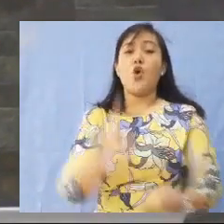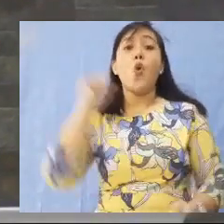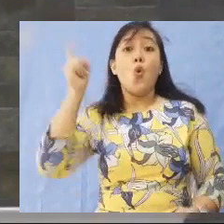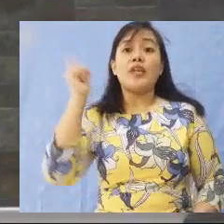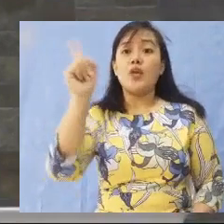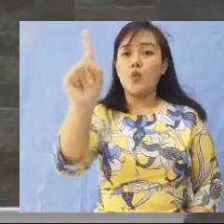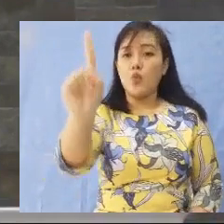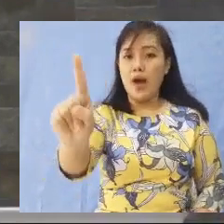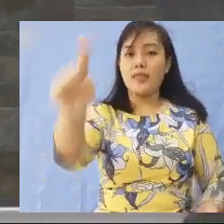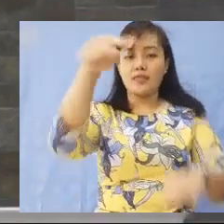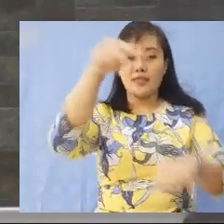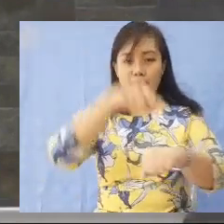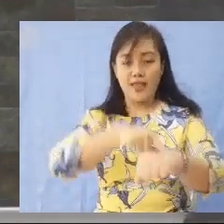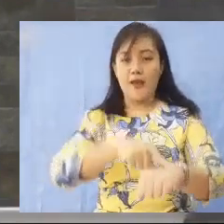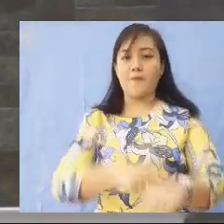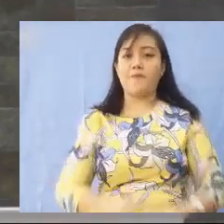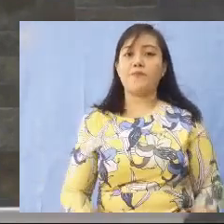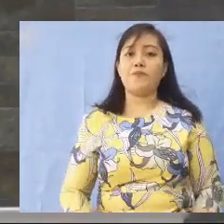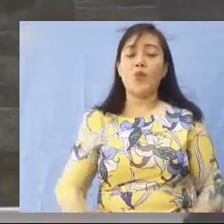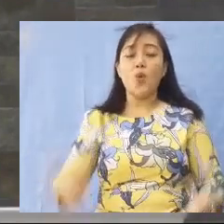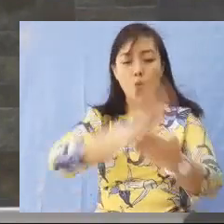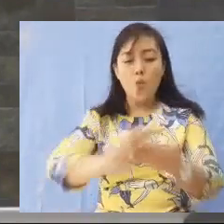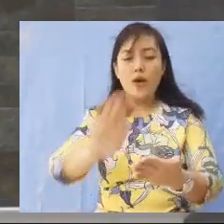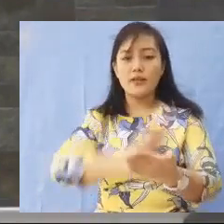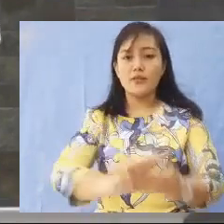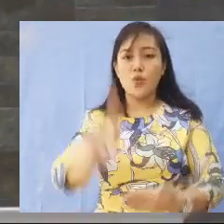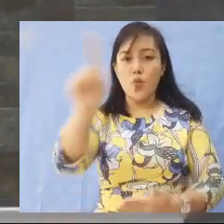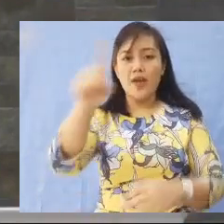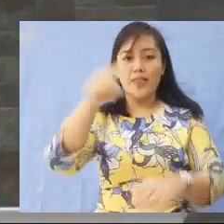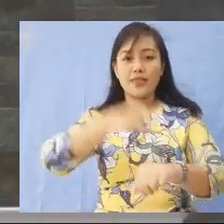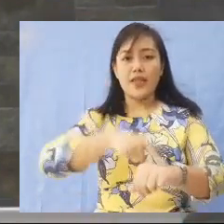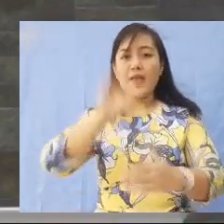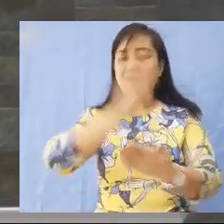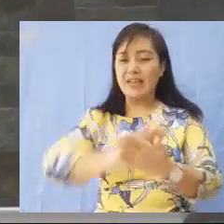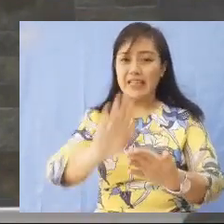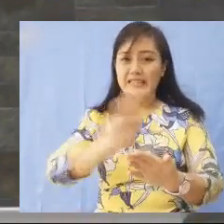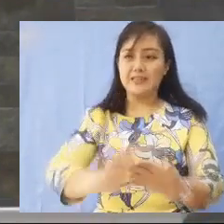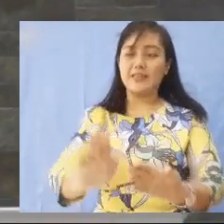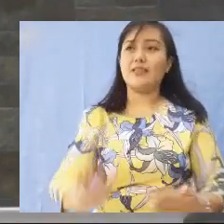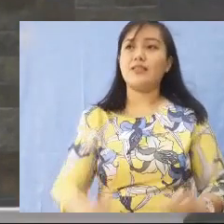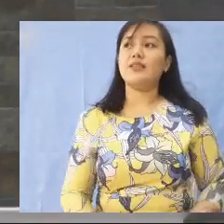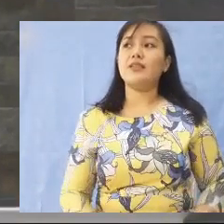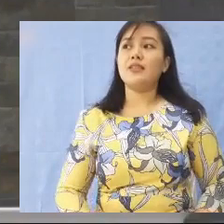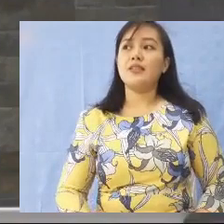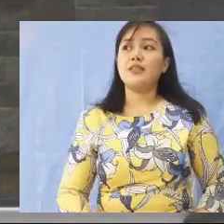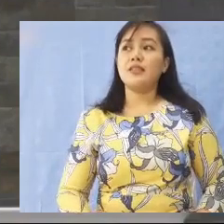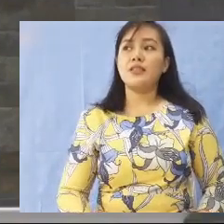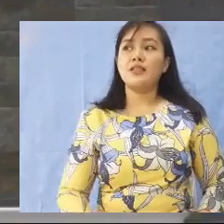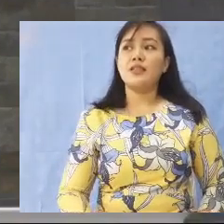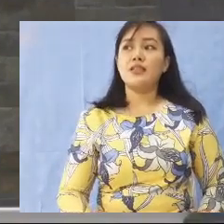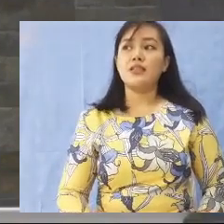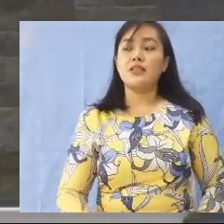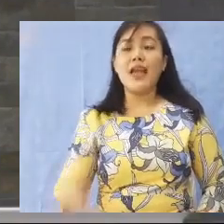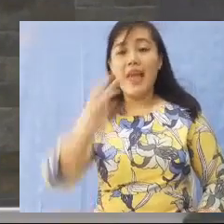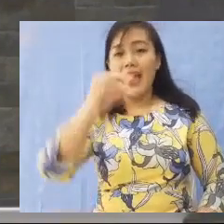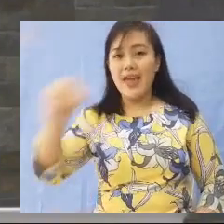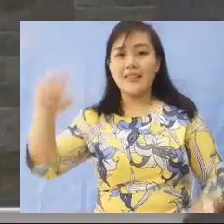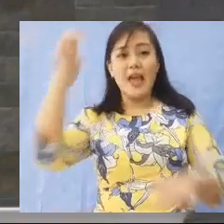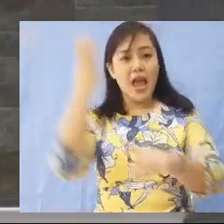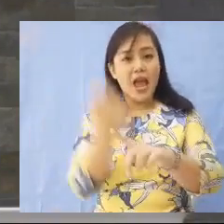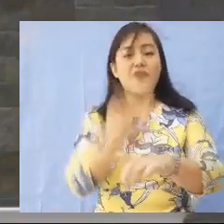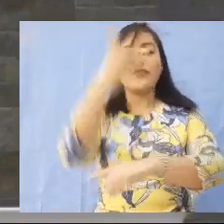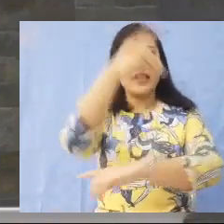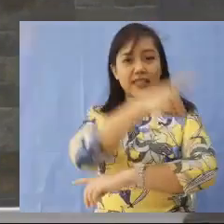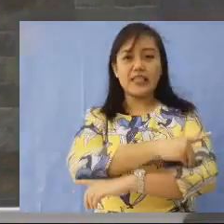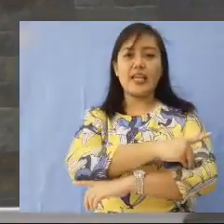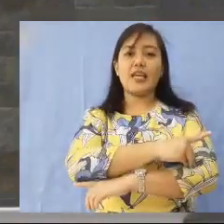one time, washing, one time, cleansing, and then every day,